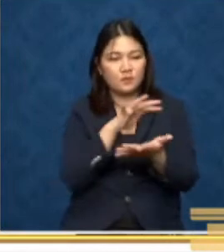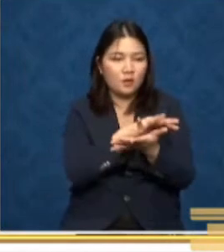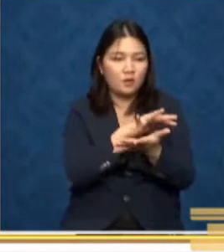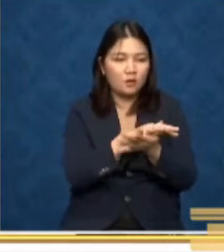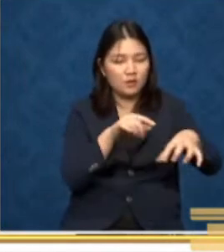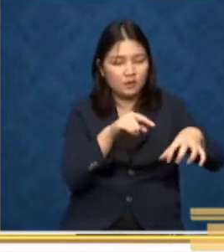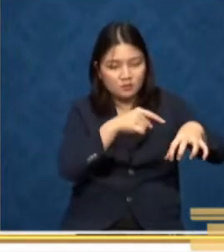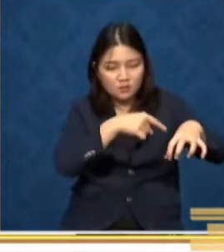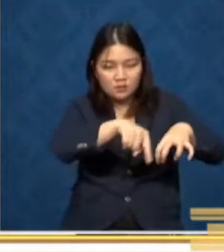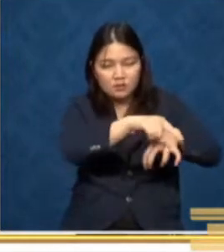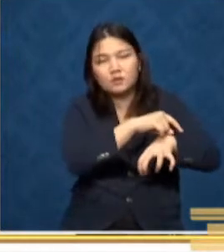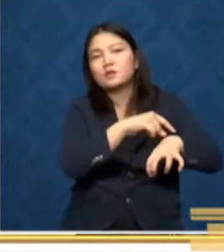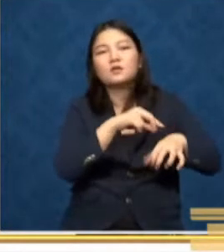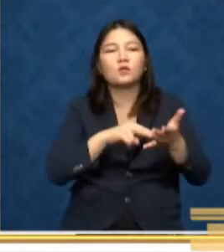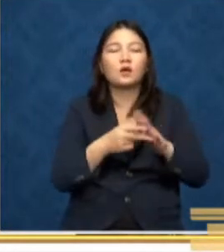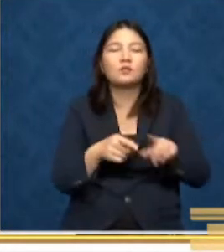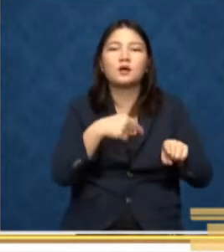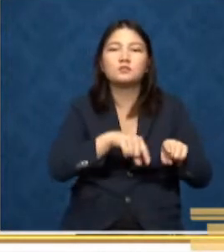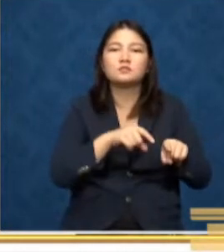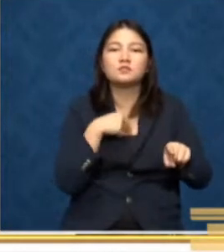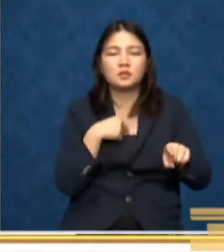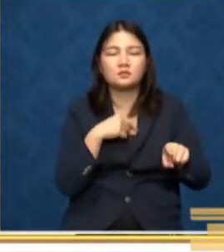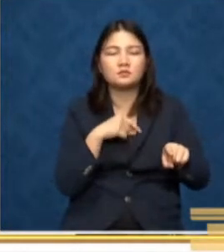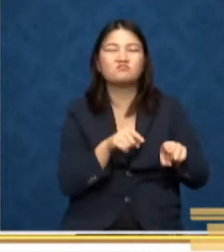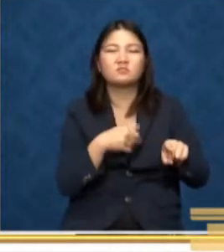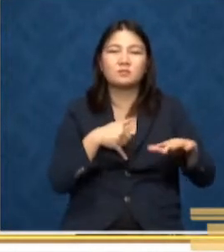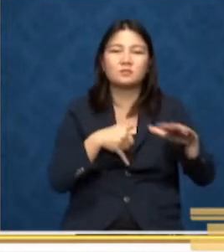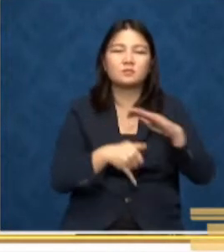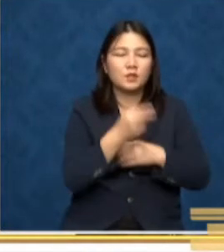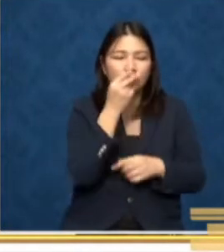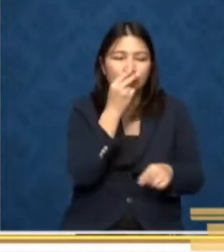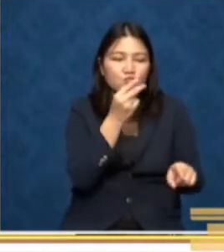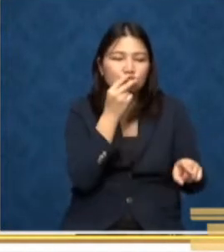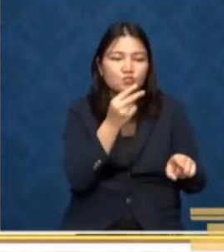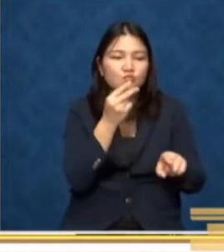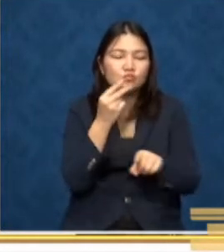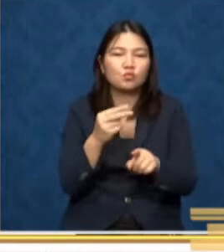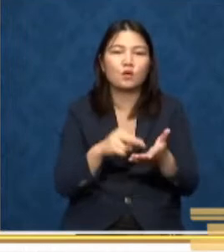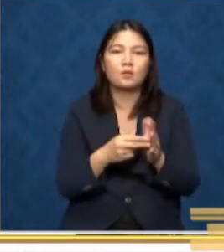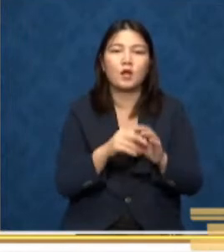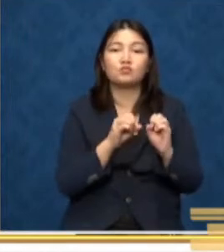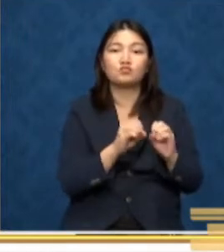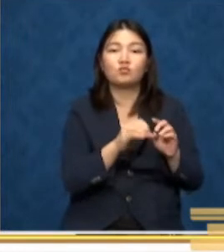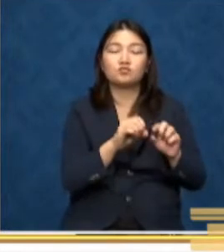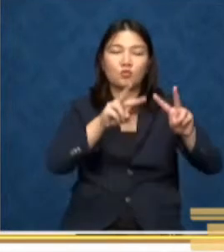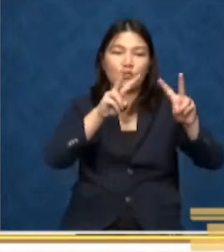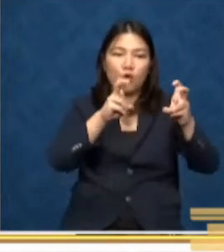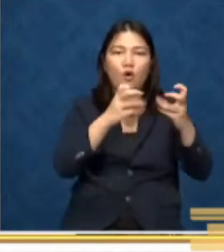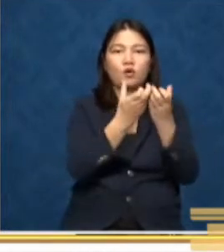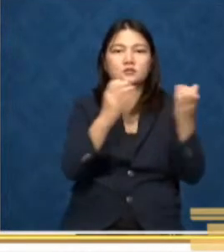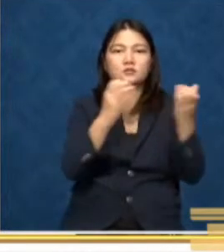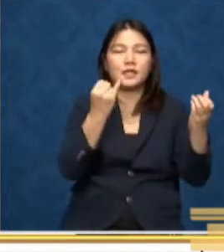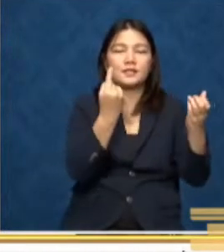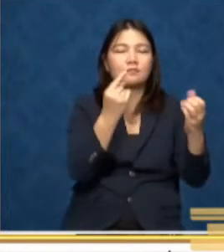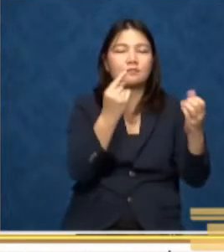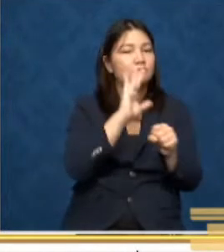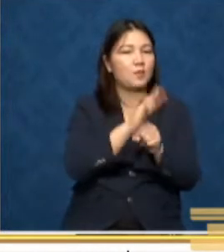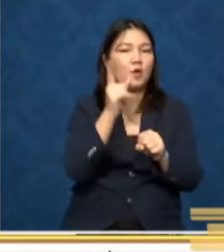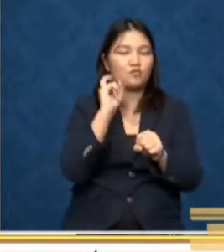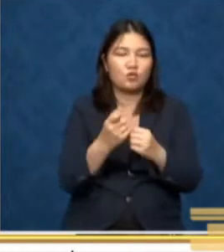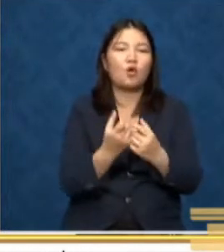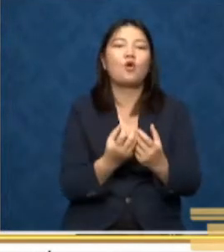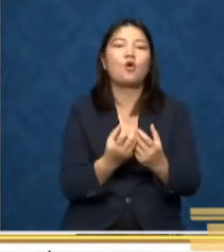ที่รองรับภาระของบ้านเมืองในวิชาอื่นทางอื่นด้วยปรากฏว่าสามารถช่วยเหลือได้